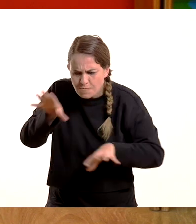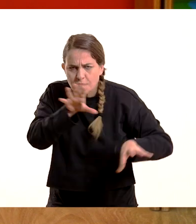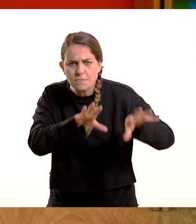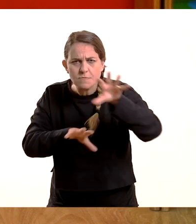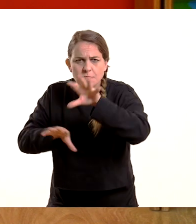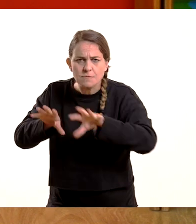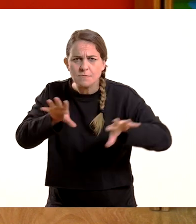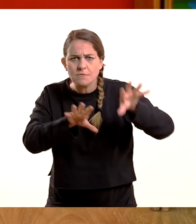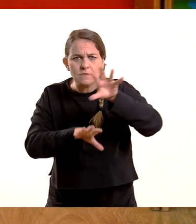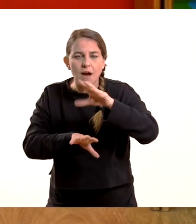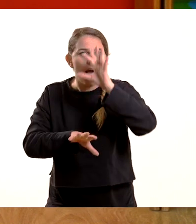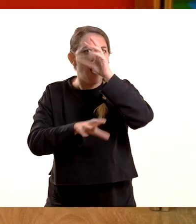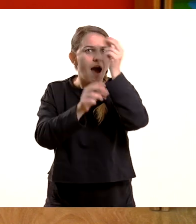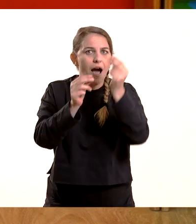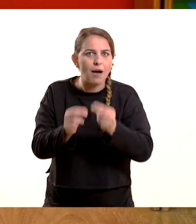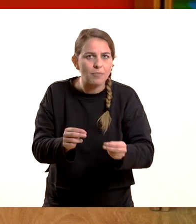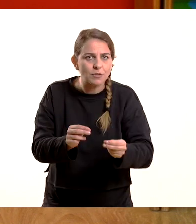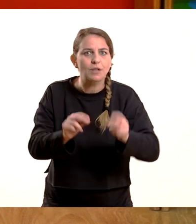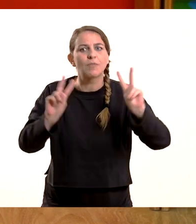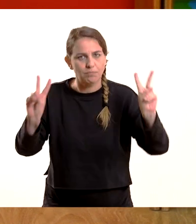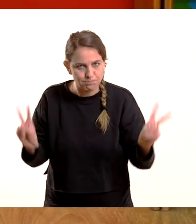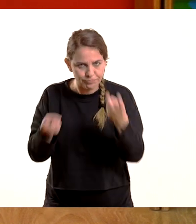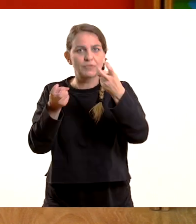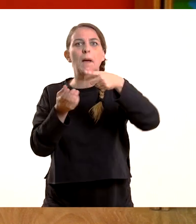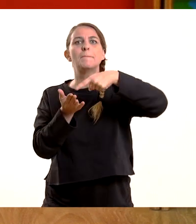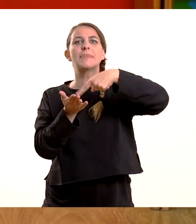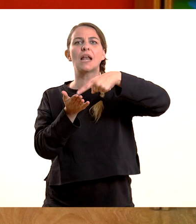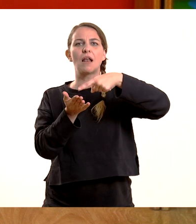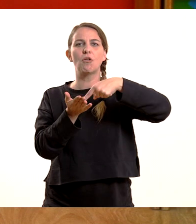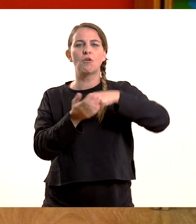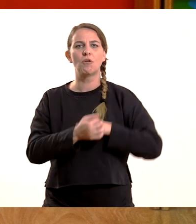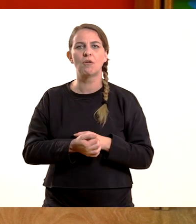Και τελικά βρήκε το πινέλο.